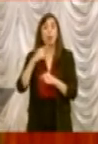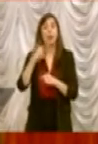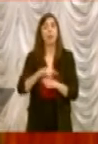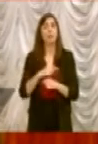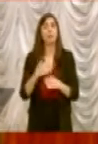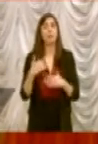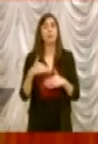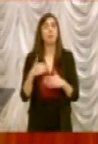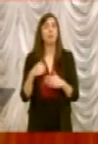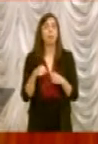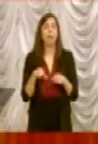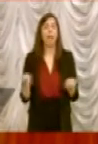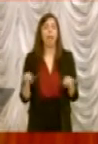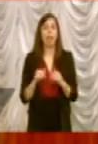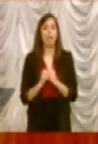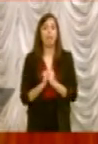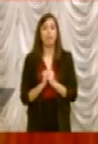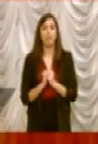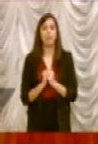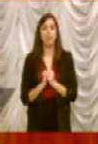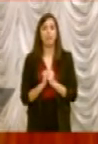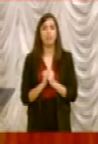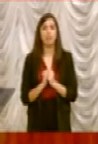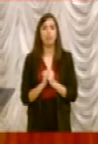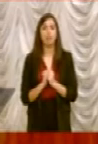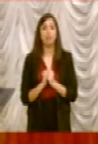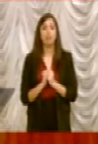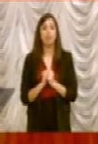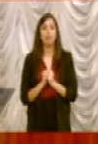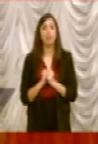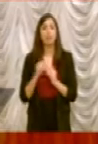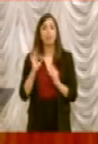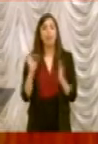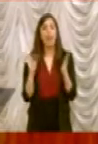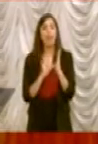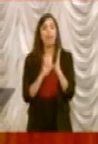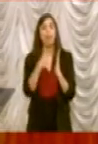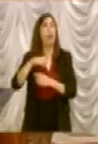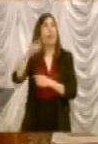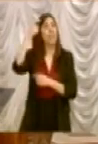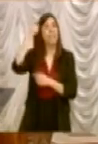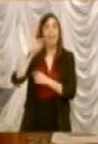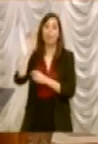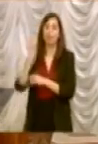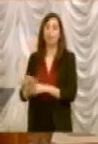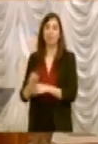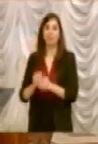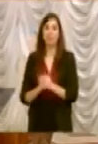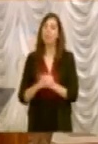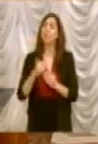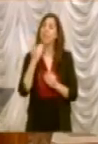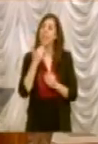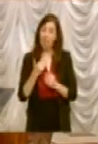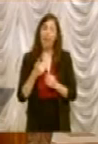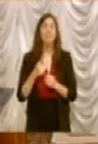rinviati a settembre. Stop all'IRAP a giugno. Reddito di emergenza per chi ha un ISE basso. 600 euro subito per i